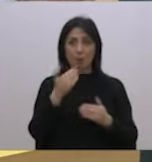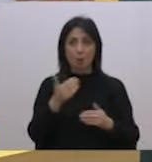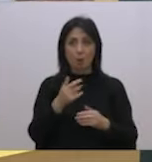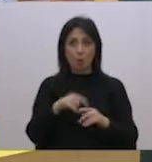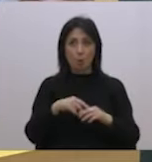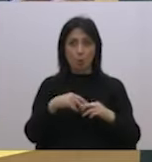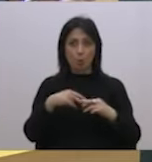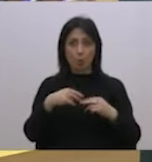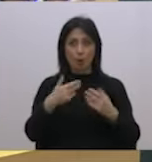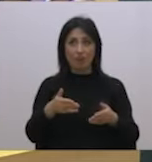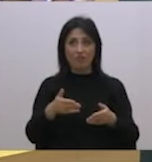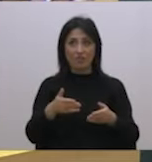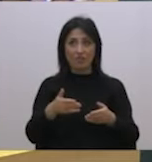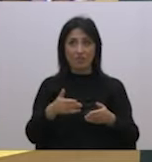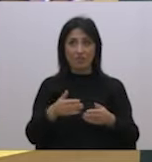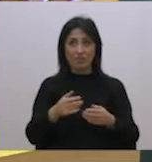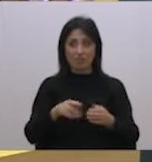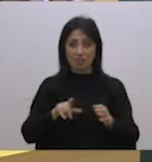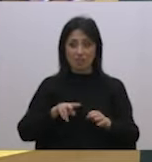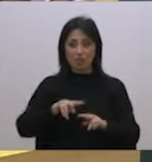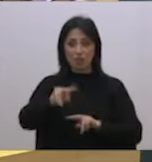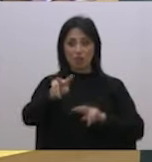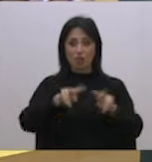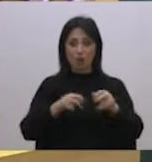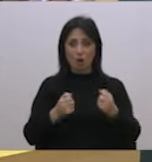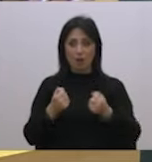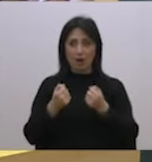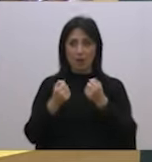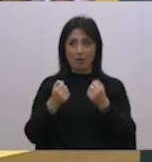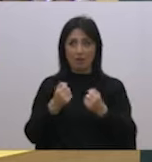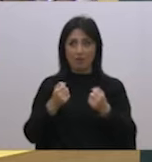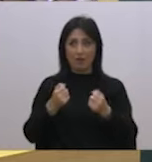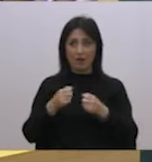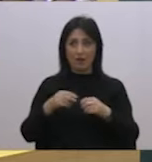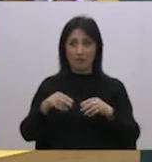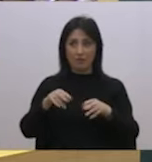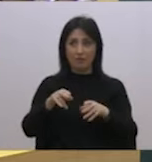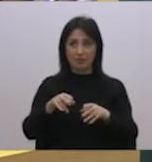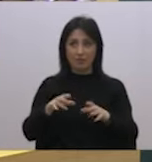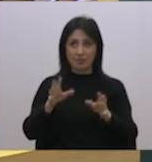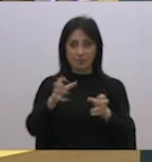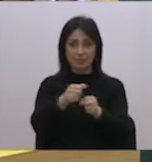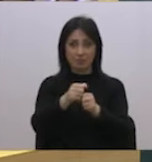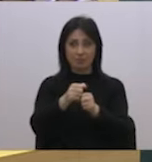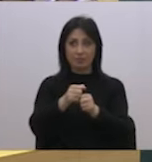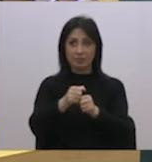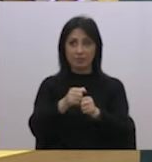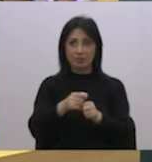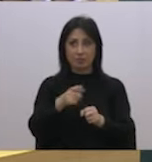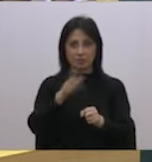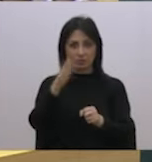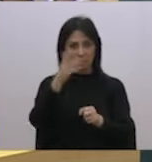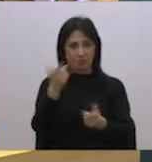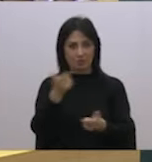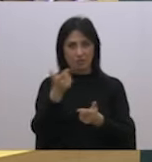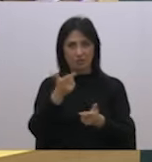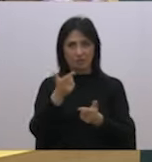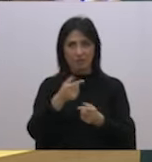sudahit, rad sudahit, rad Tu ai dat ena, e ce înhelci, da, mere, mă rog, sodam, oarte, sodam,